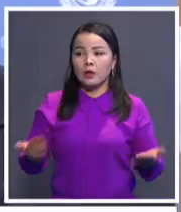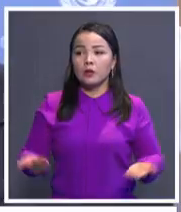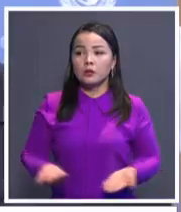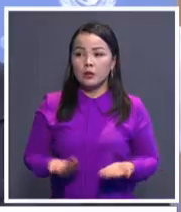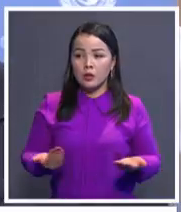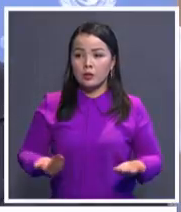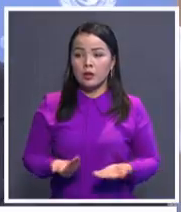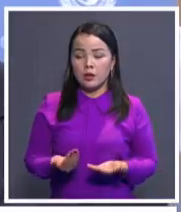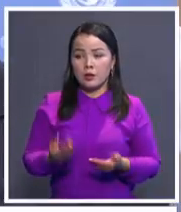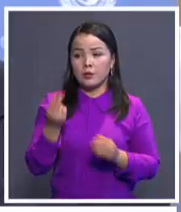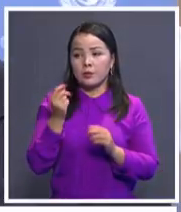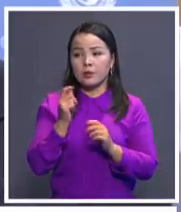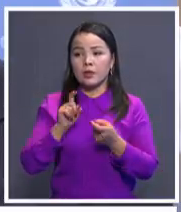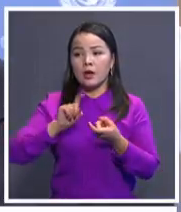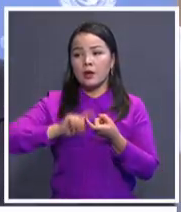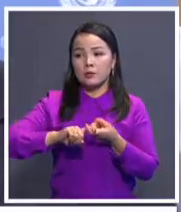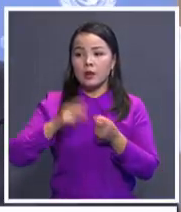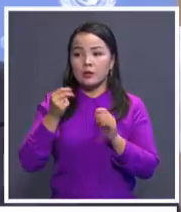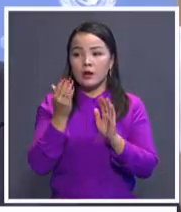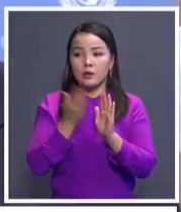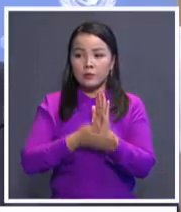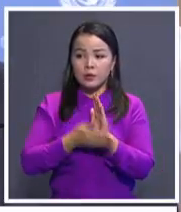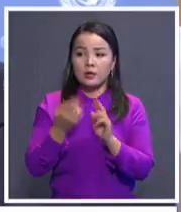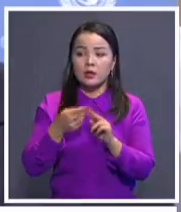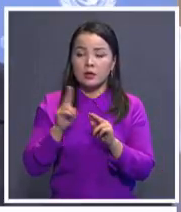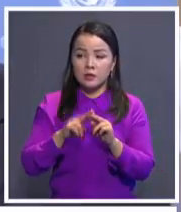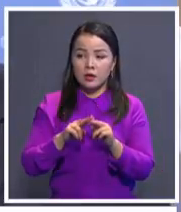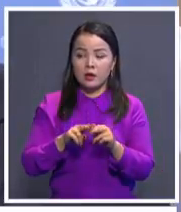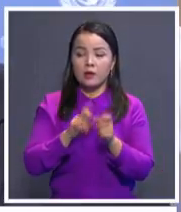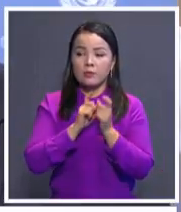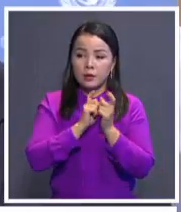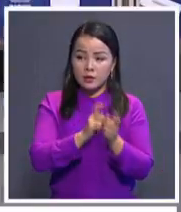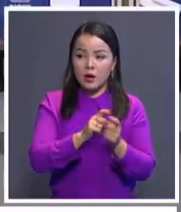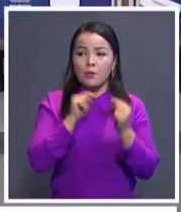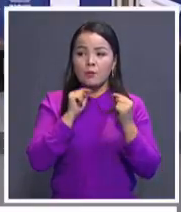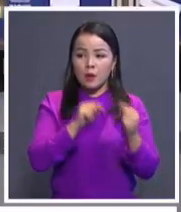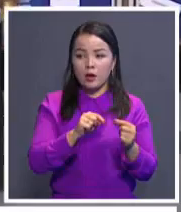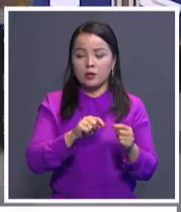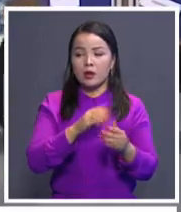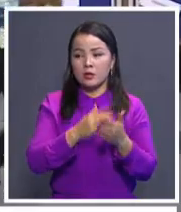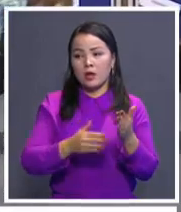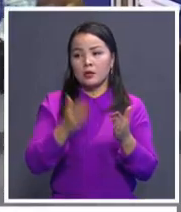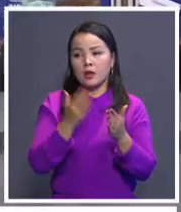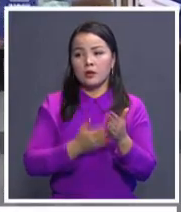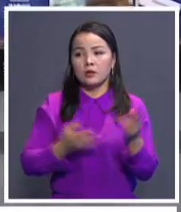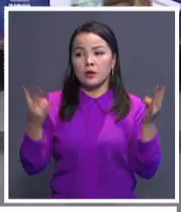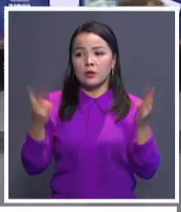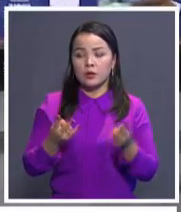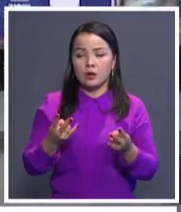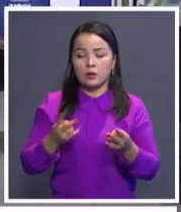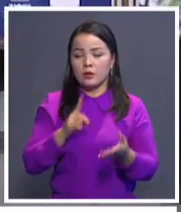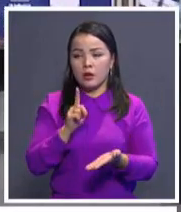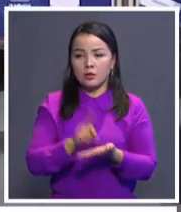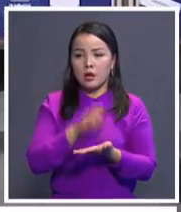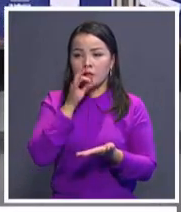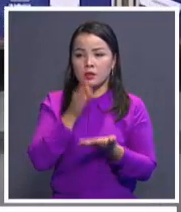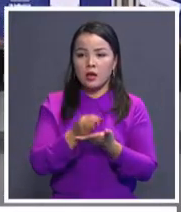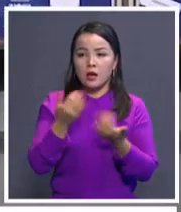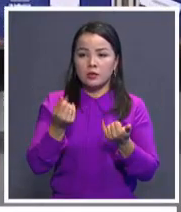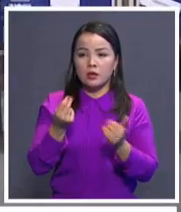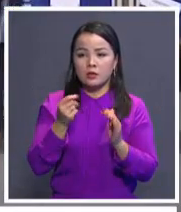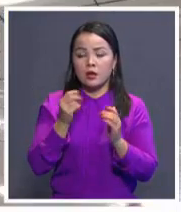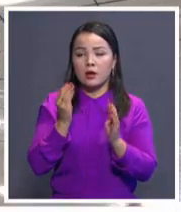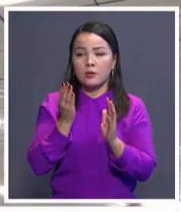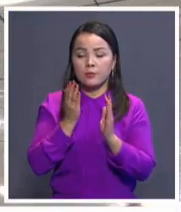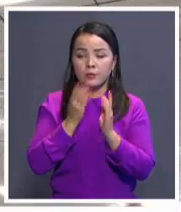тұрмыстық сыбайлас жемқорлықты жоюға үлкен қадам деп айтуға болады. Transparency International ұйымының жемқорлықты